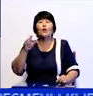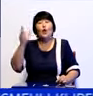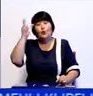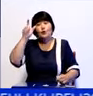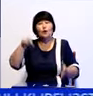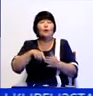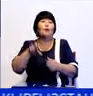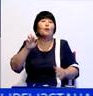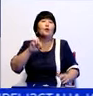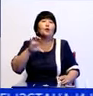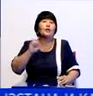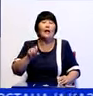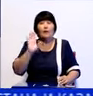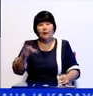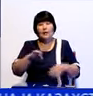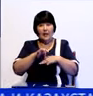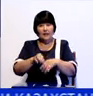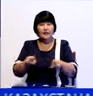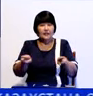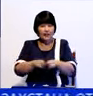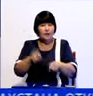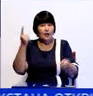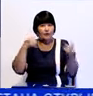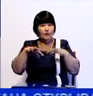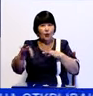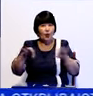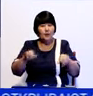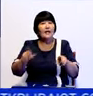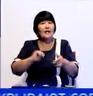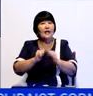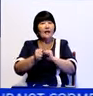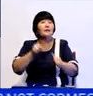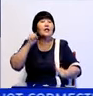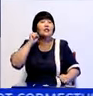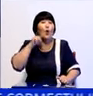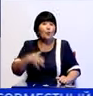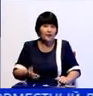Бурса. Мы готовы организовать совместные творческие проекты и обменяться опытом.